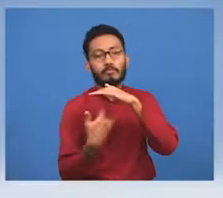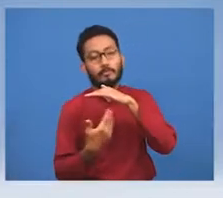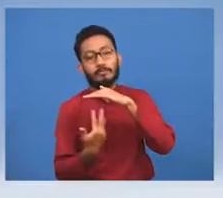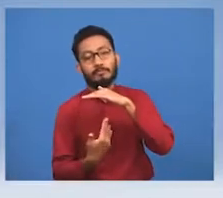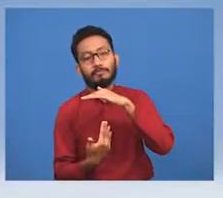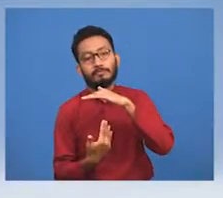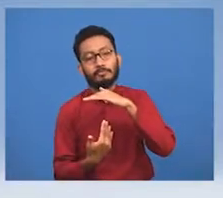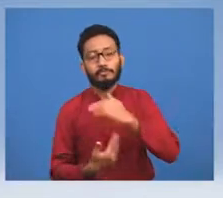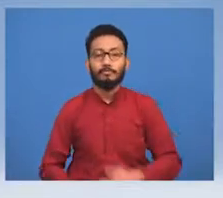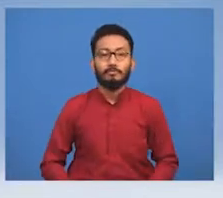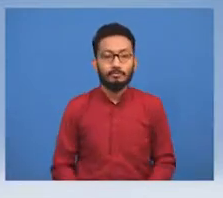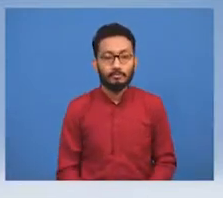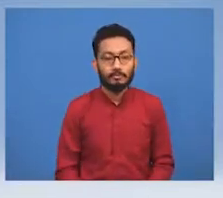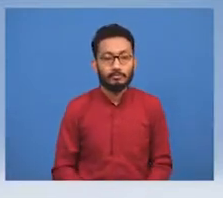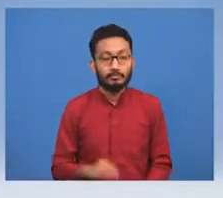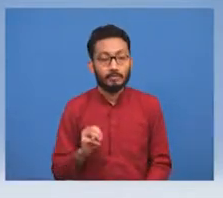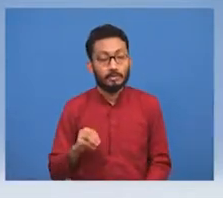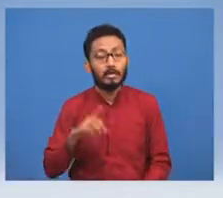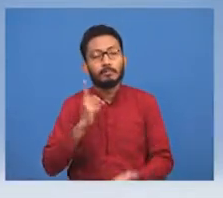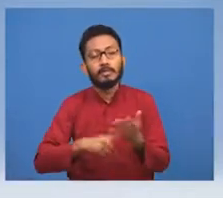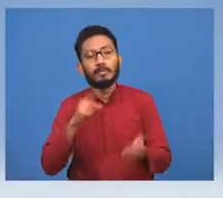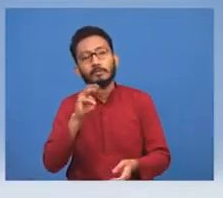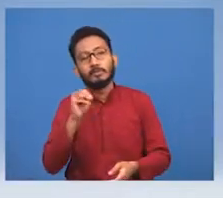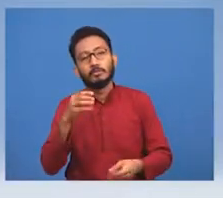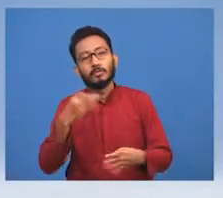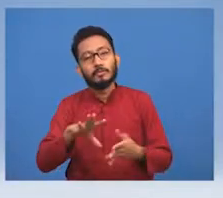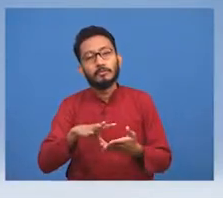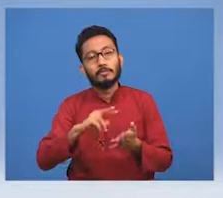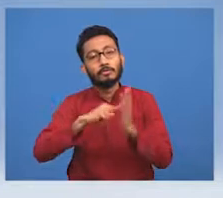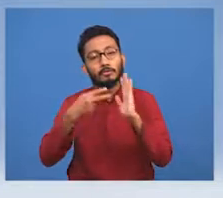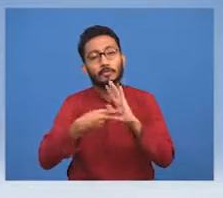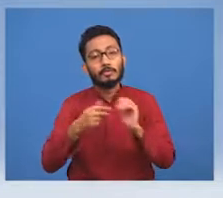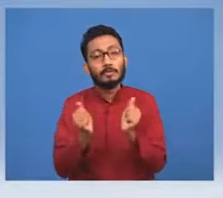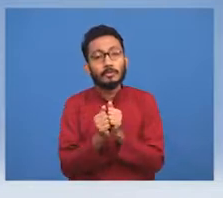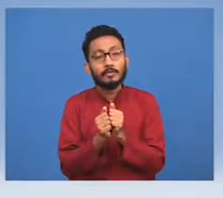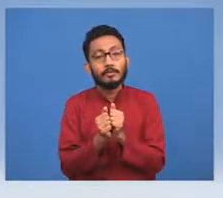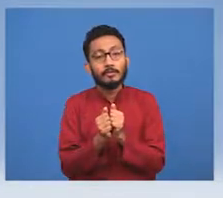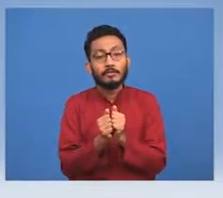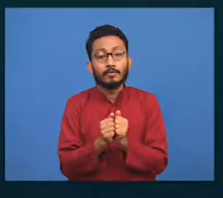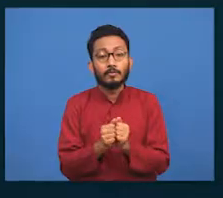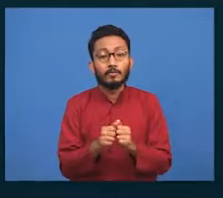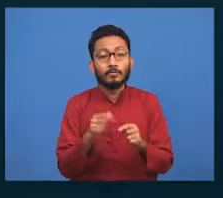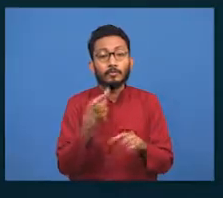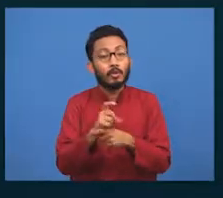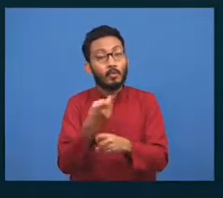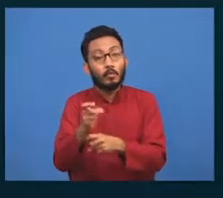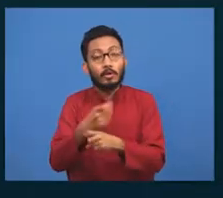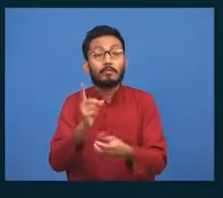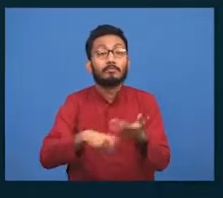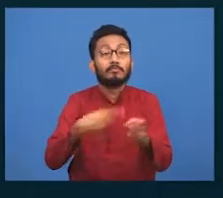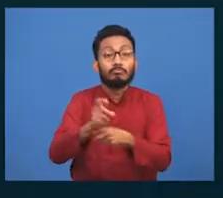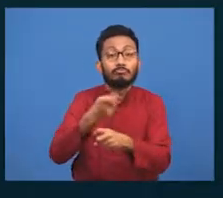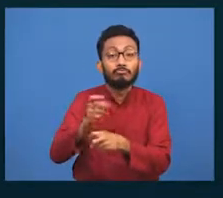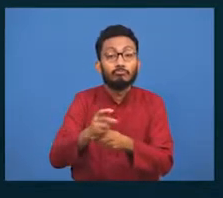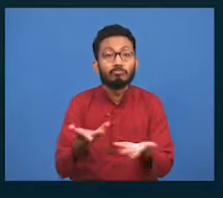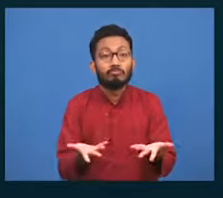Murid-murid, apakah yang dimaksudkan dengan mempersendakan agama? Maksud mempersendakan